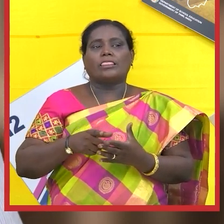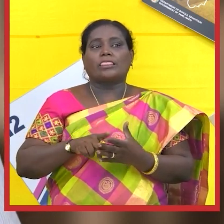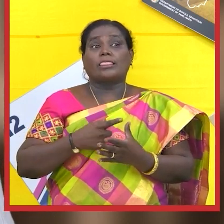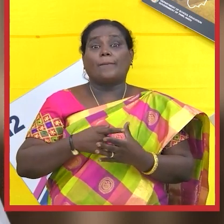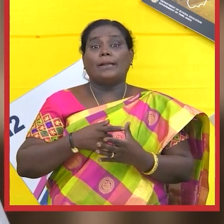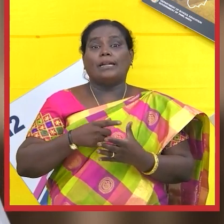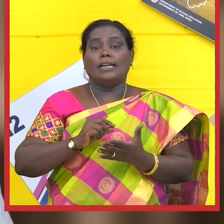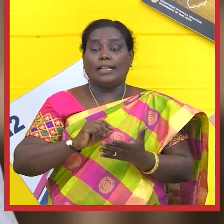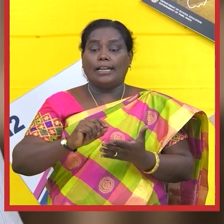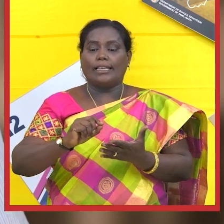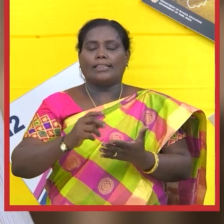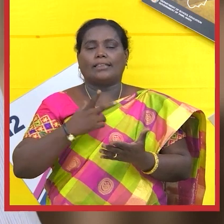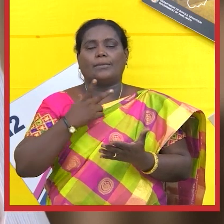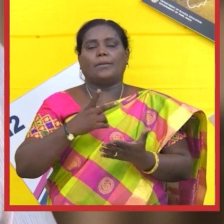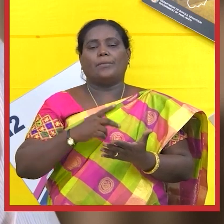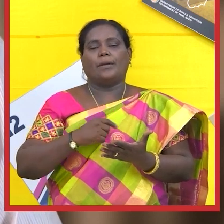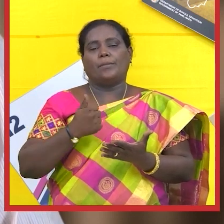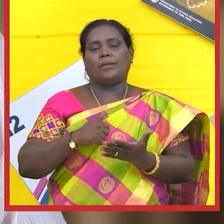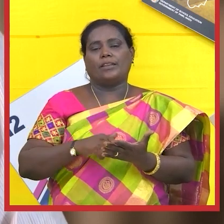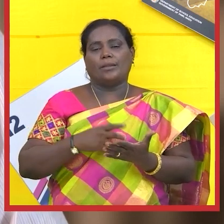புத்துயிர் ஊட்டினார்கள் என்பதை நாம் அறிந்தோம்